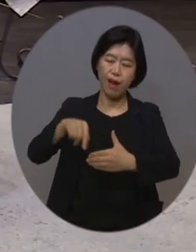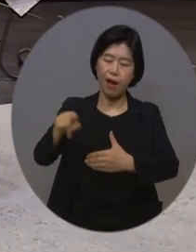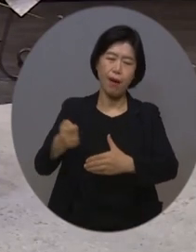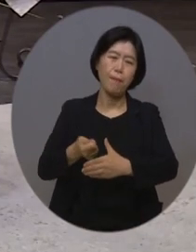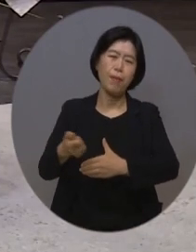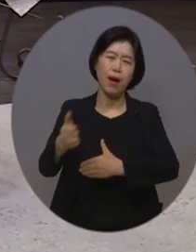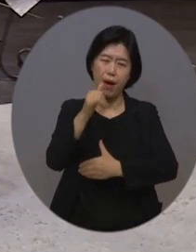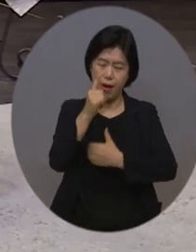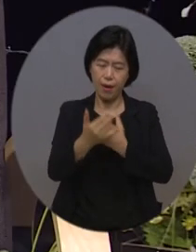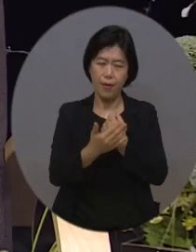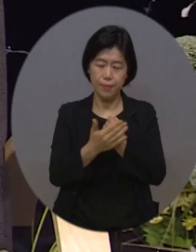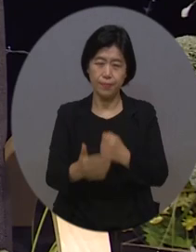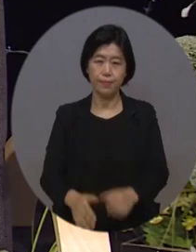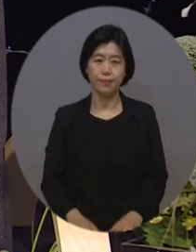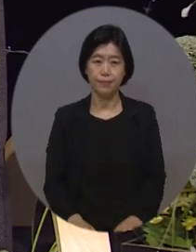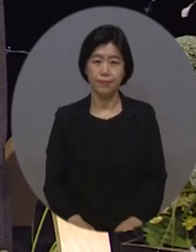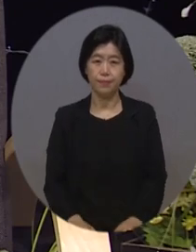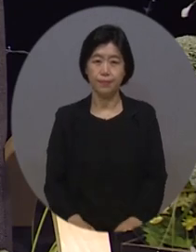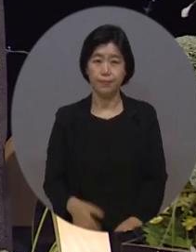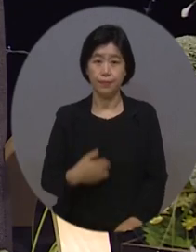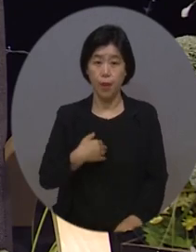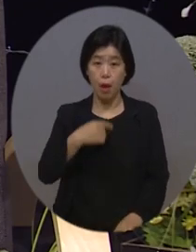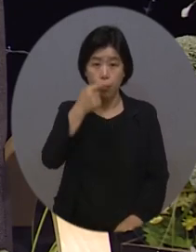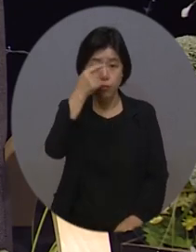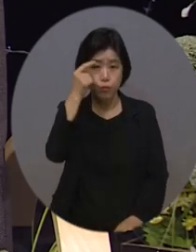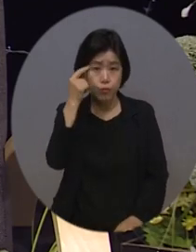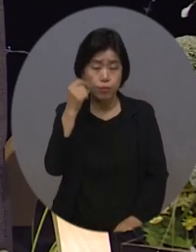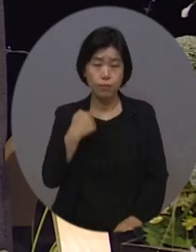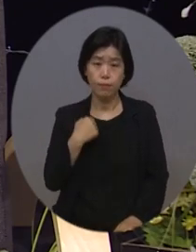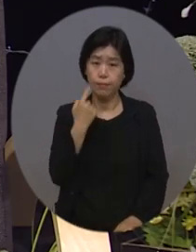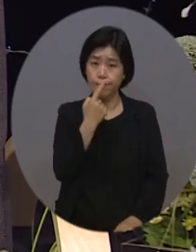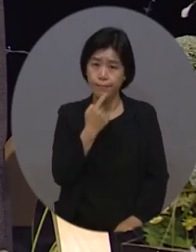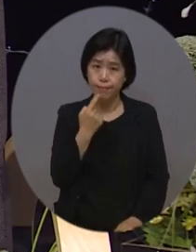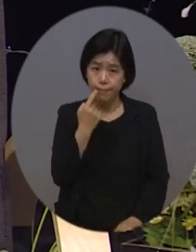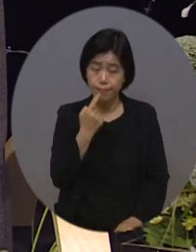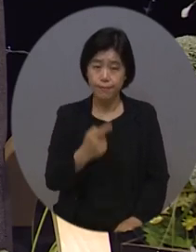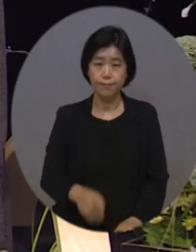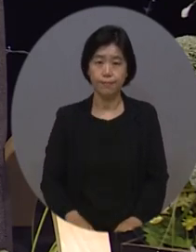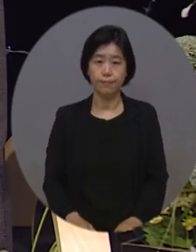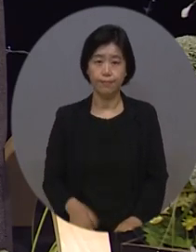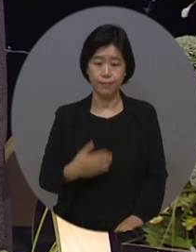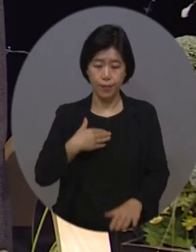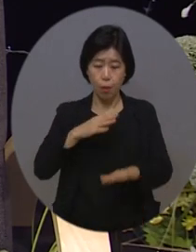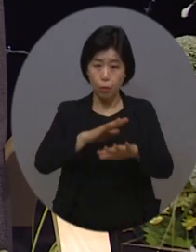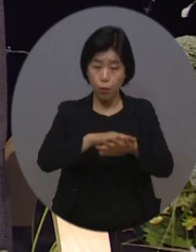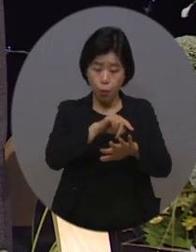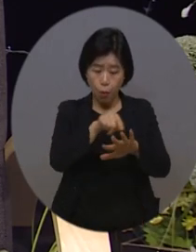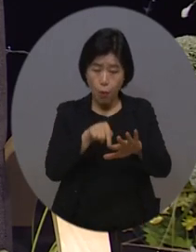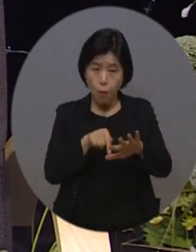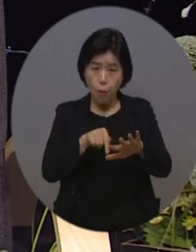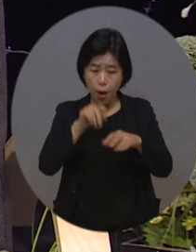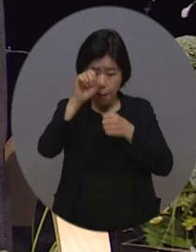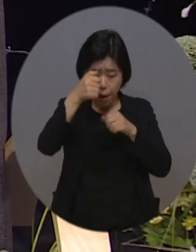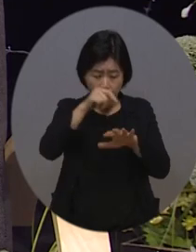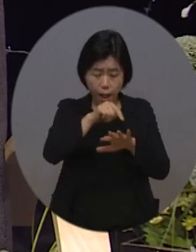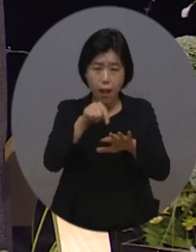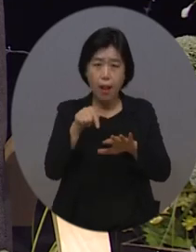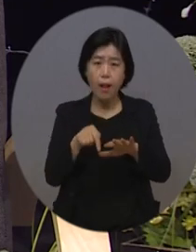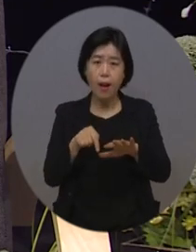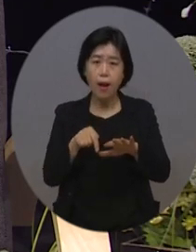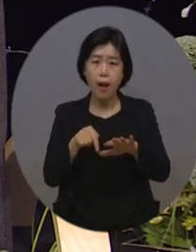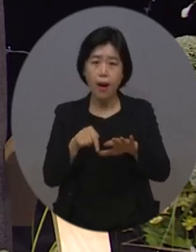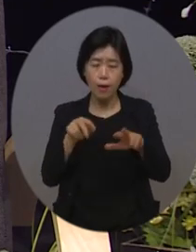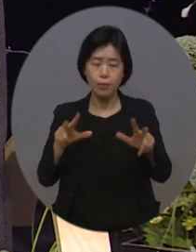탓이다. 나의 눈썹과 나의 입술, 내 손가락과 내 발가락은